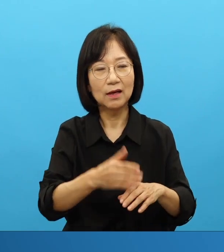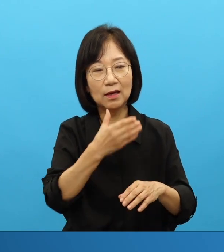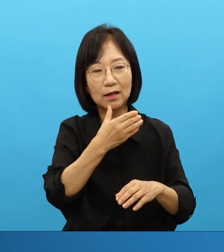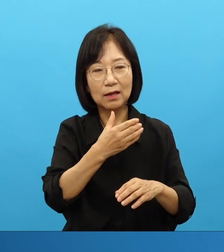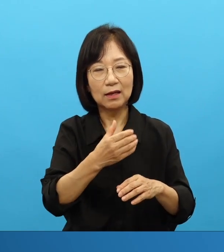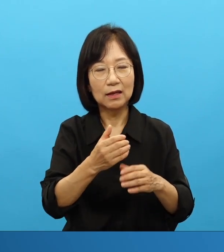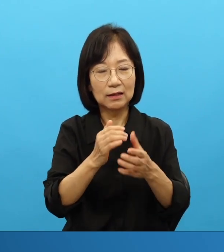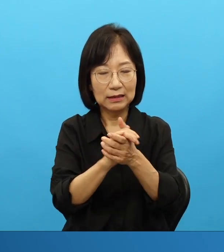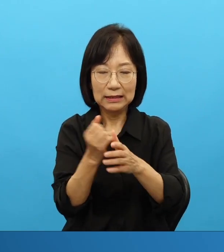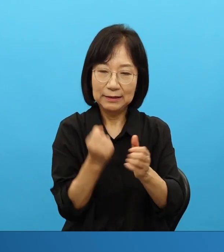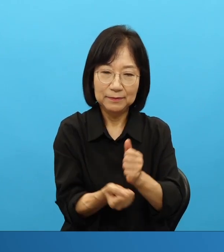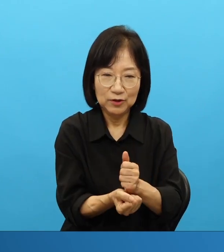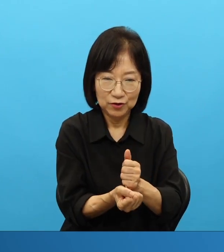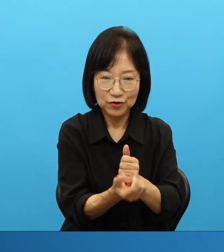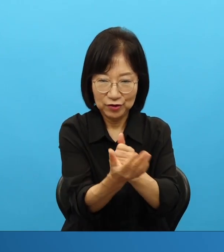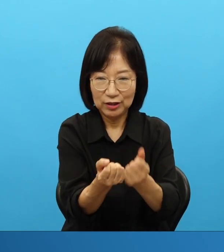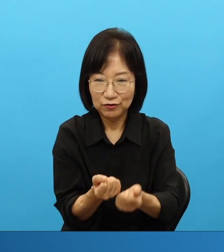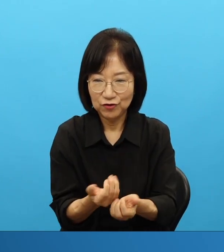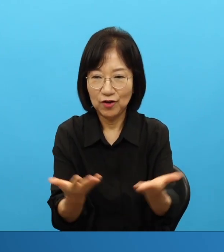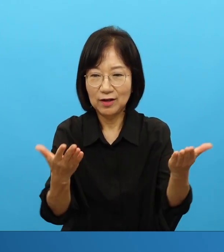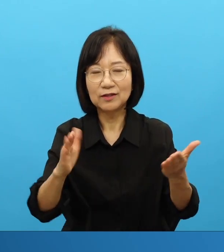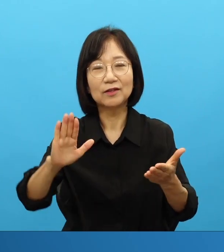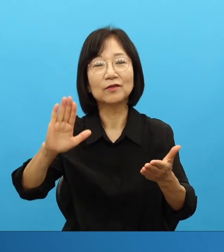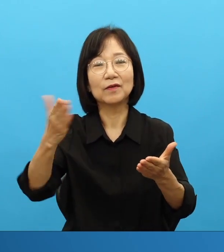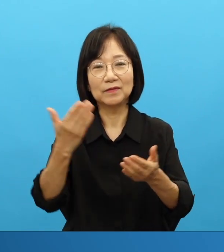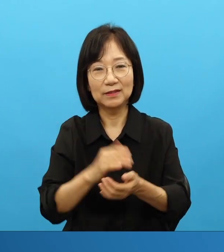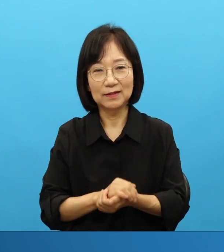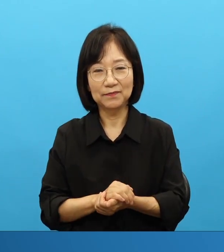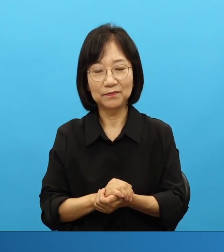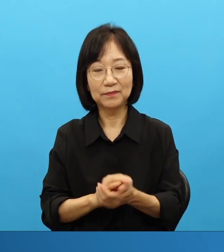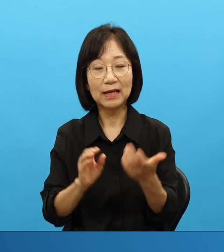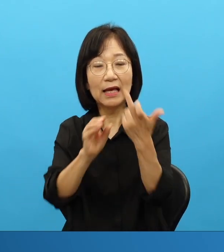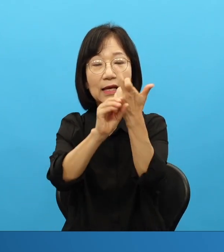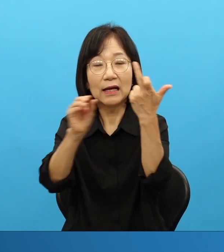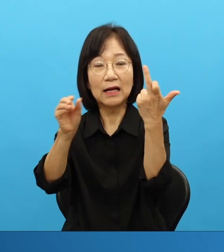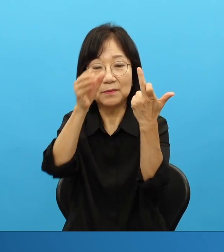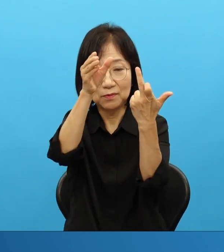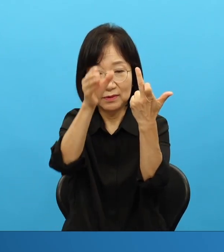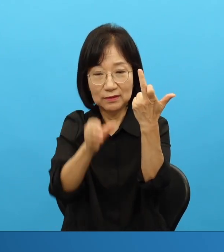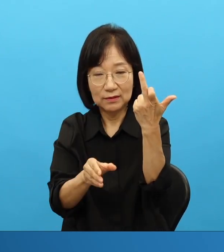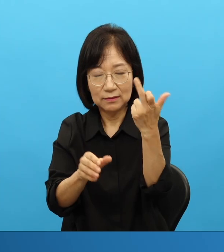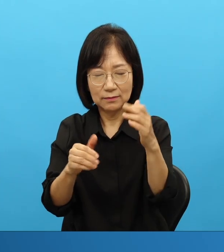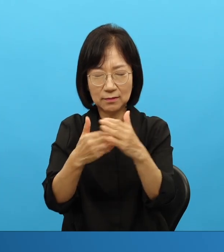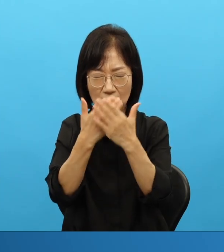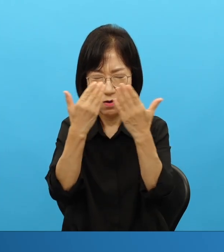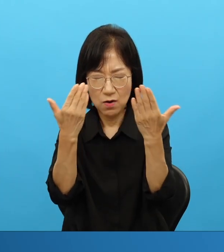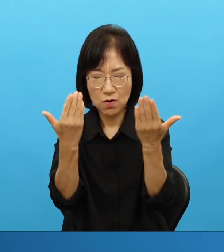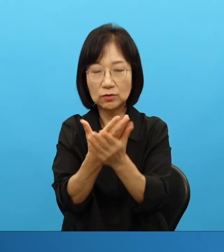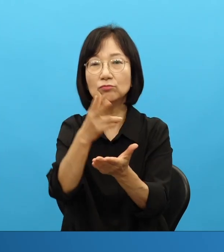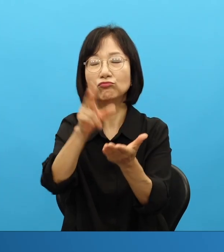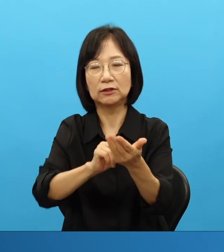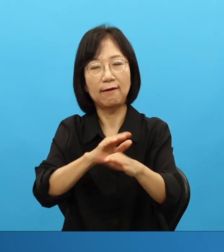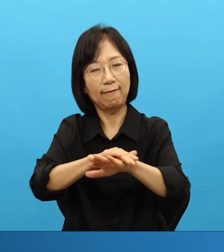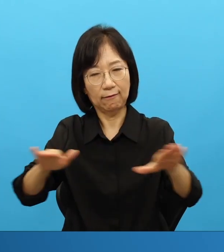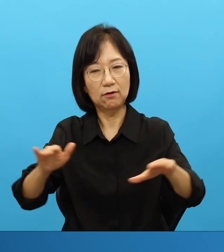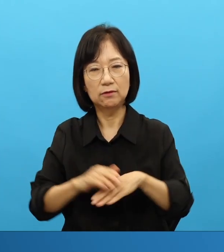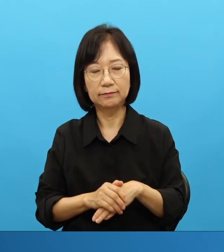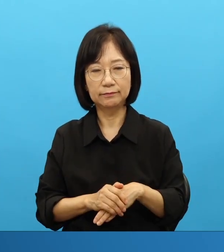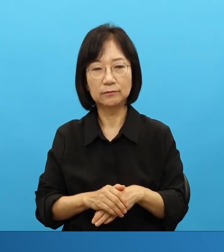갈보리산에서 모든 문제 해결. On Mount Calvary, God finished it all. All problems 이게 came to 우리 an end. 겁니다. That is